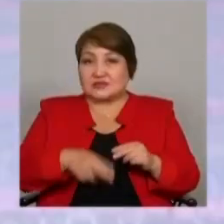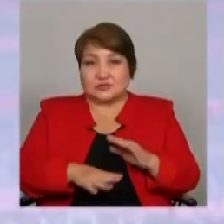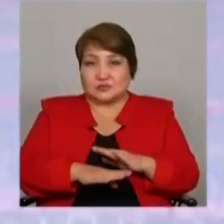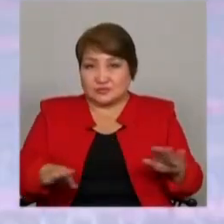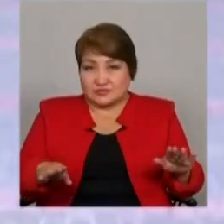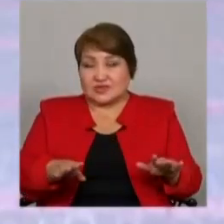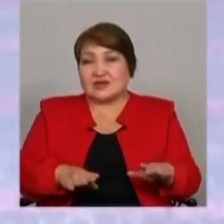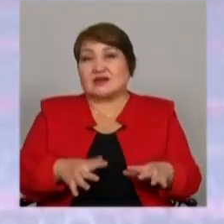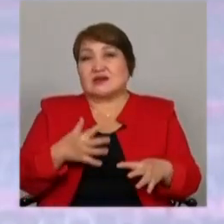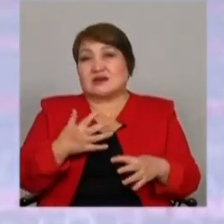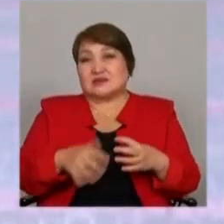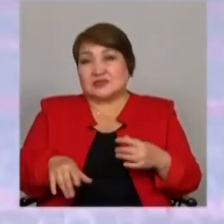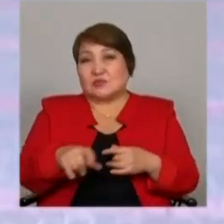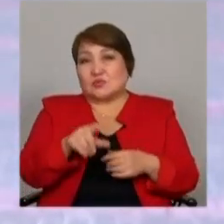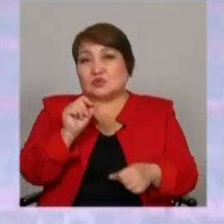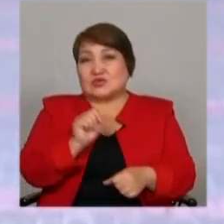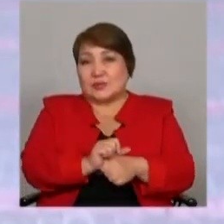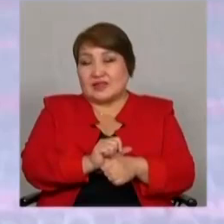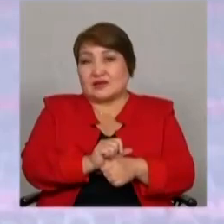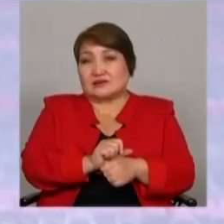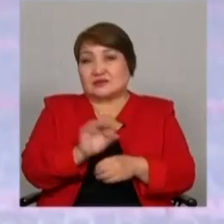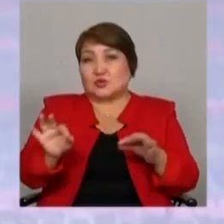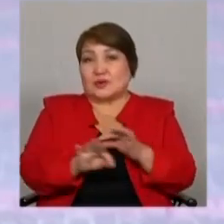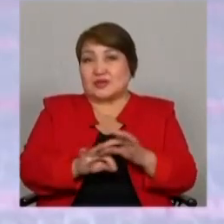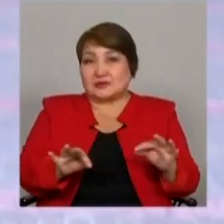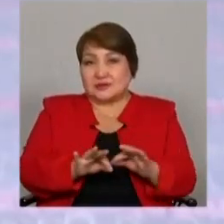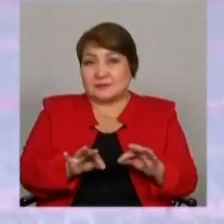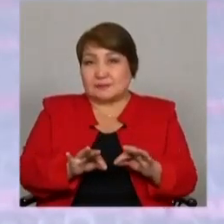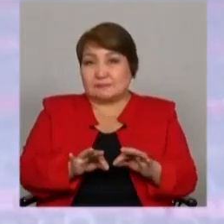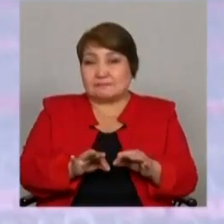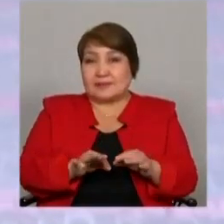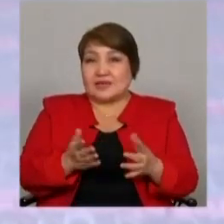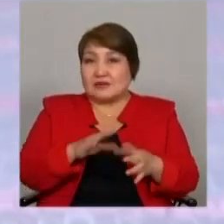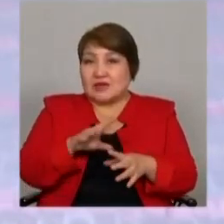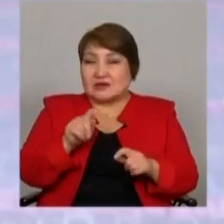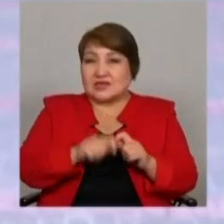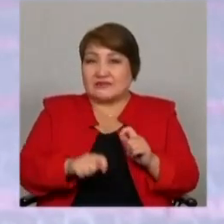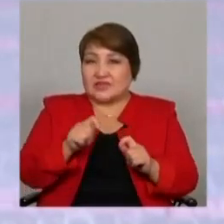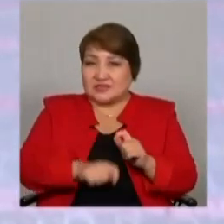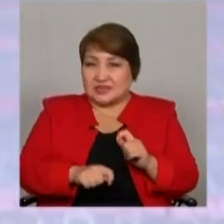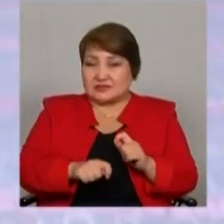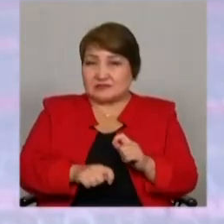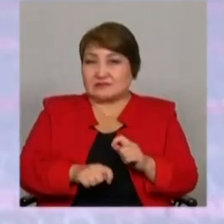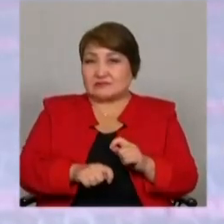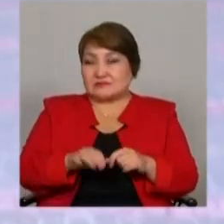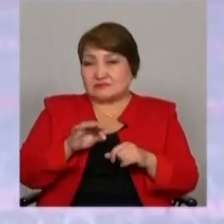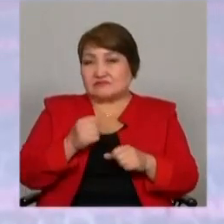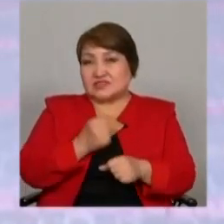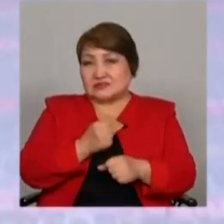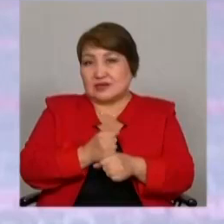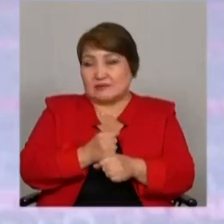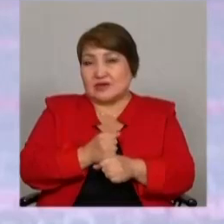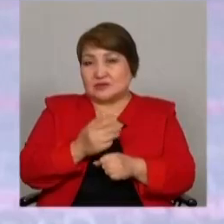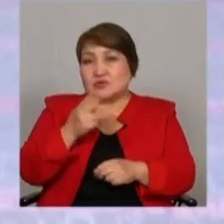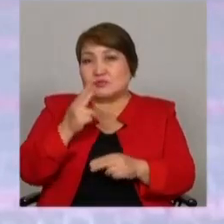қалған жобалардың бір былайша айтқан кезде ревизиясын жасап, нақтылап соны бітіруге бағытталған бір